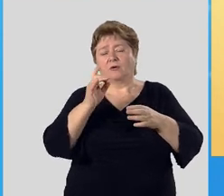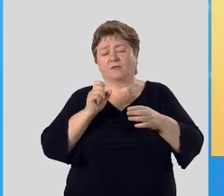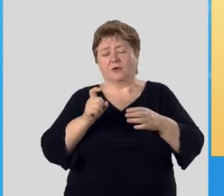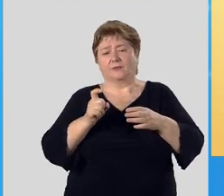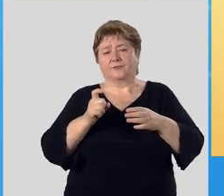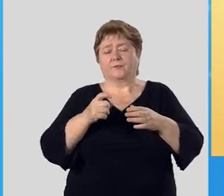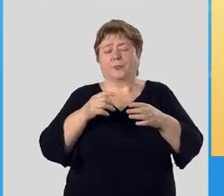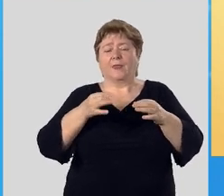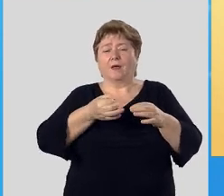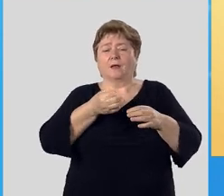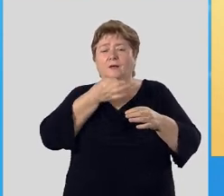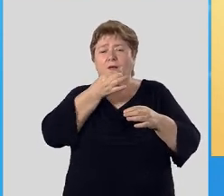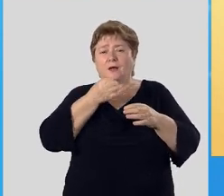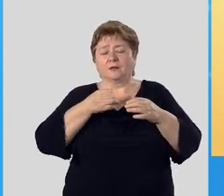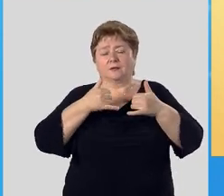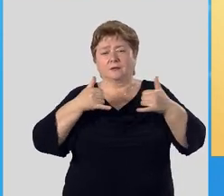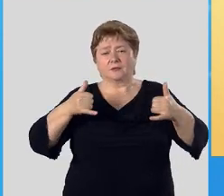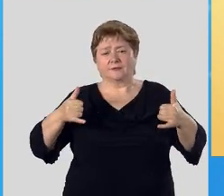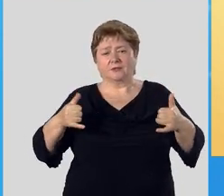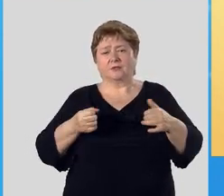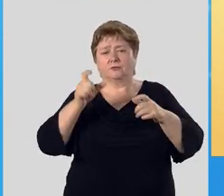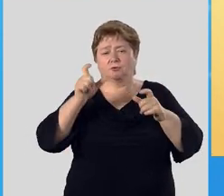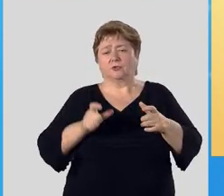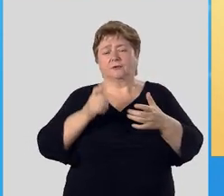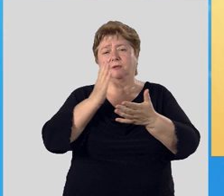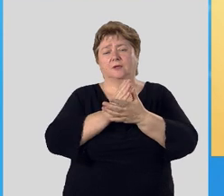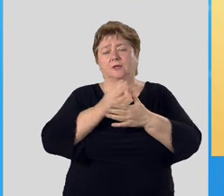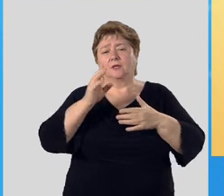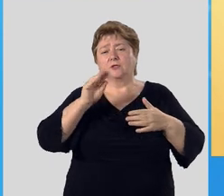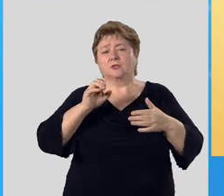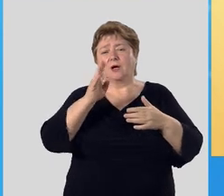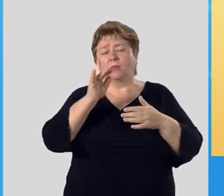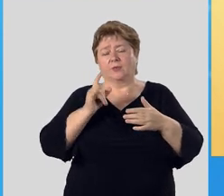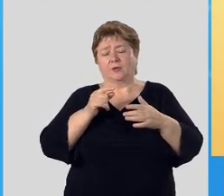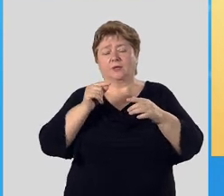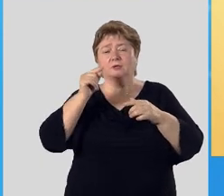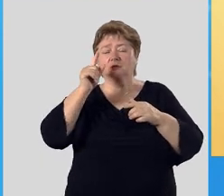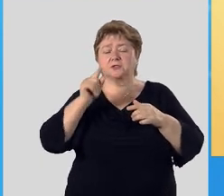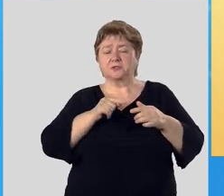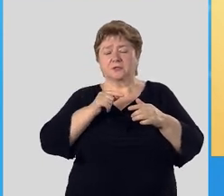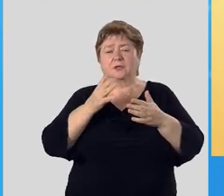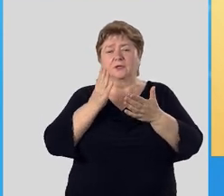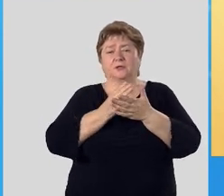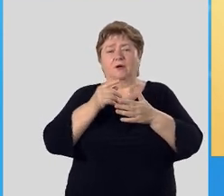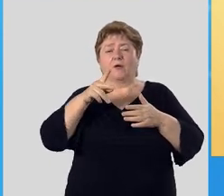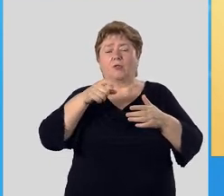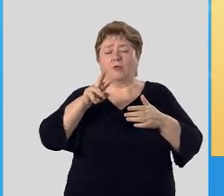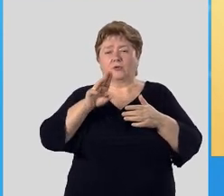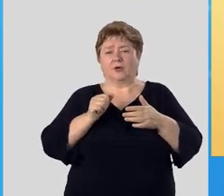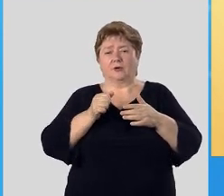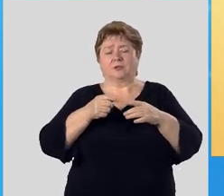на ранних стадиях развития у человека имеются жаберные щели в полости глотки